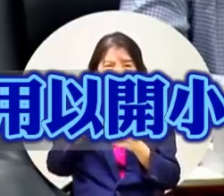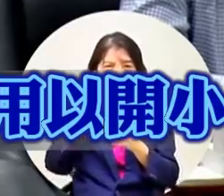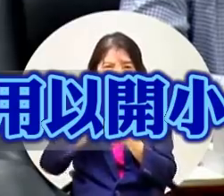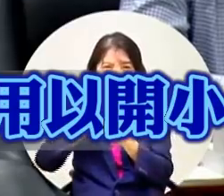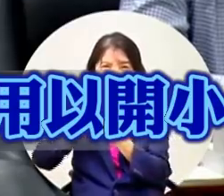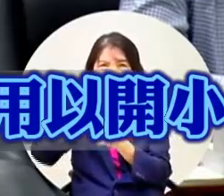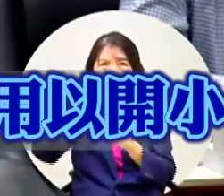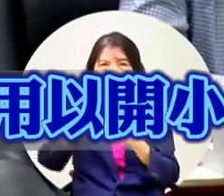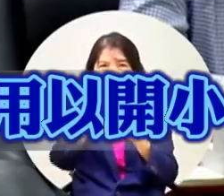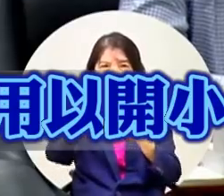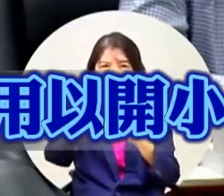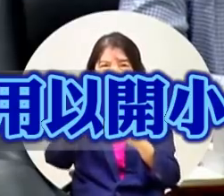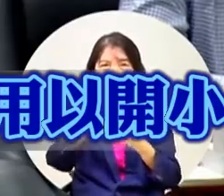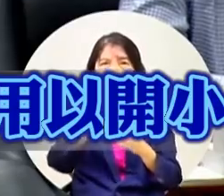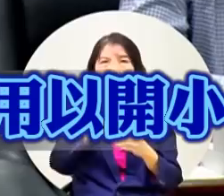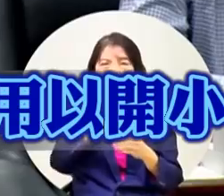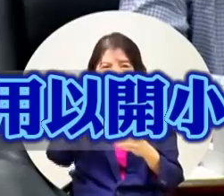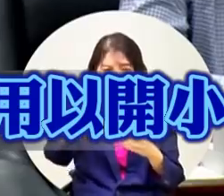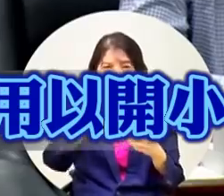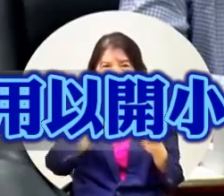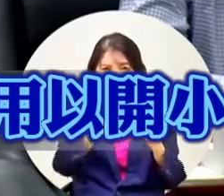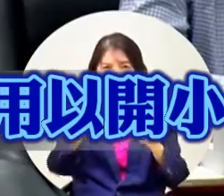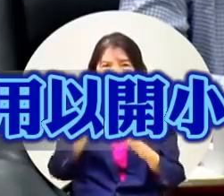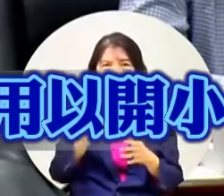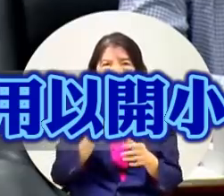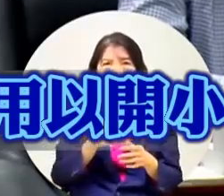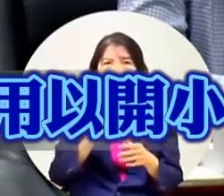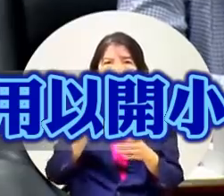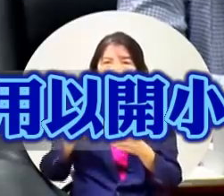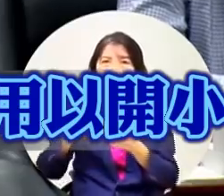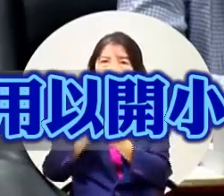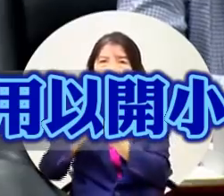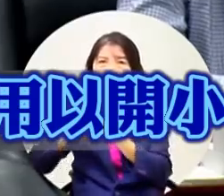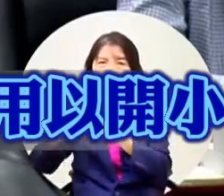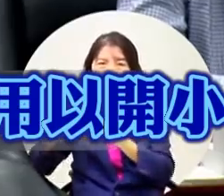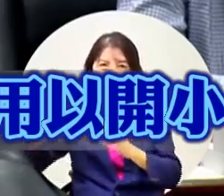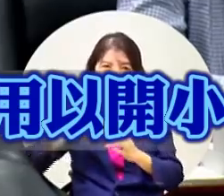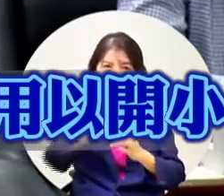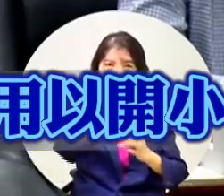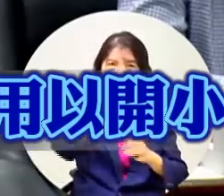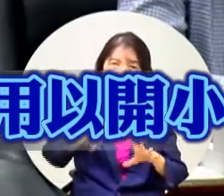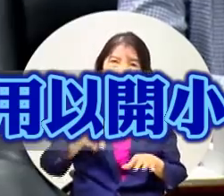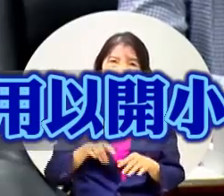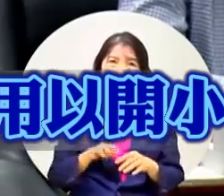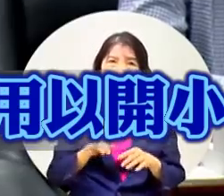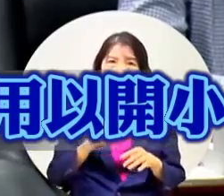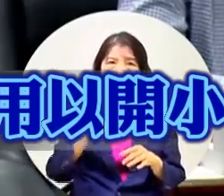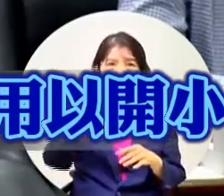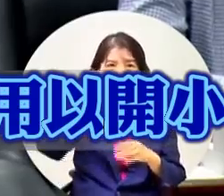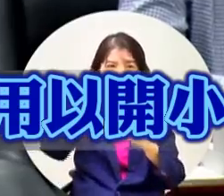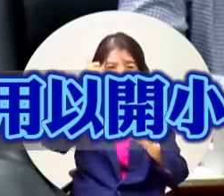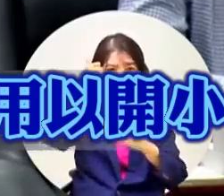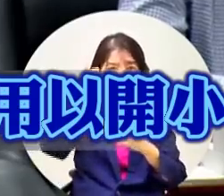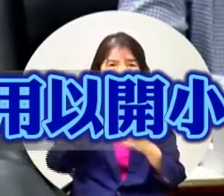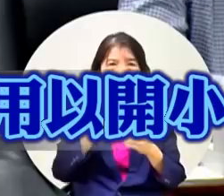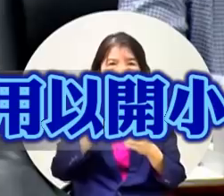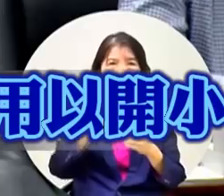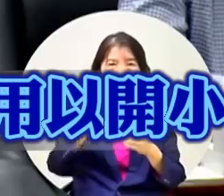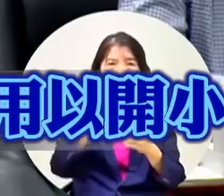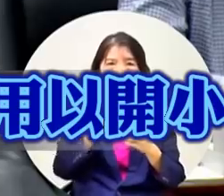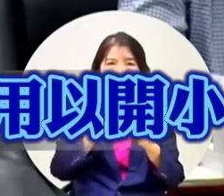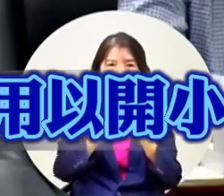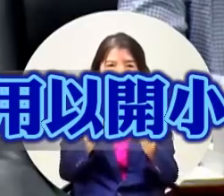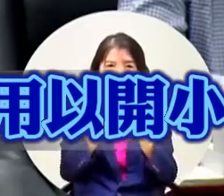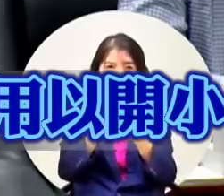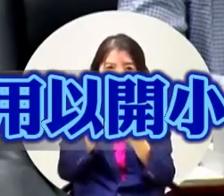啊，你做议员是安做的呢？ 议员是为民喉舌，帮大家事宜。 你这算喉舌吗？ 议长，时间可不可以暂停？ 你 现在拖我的